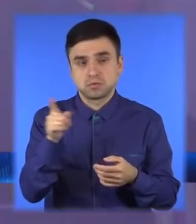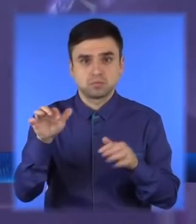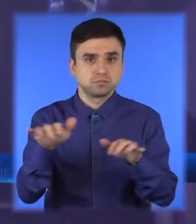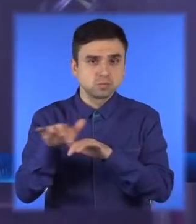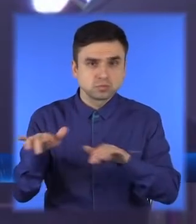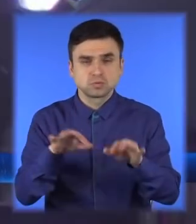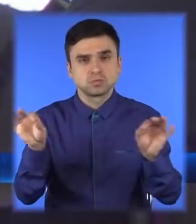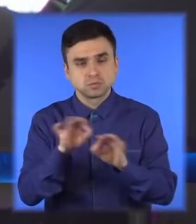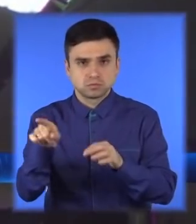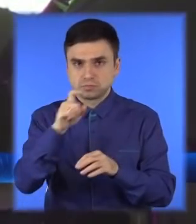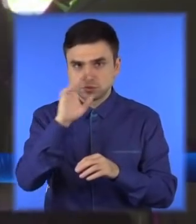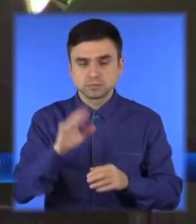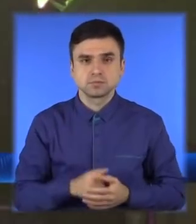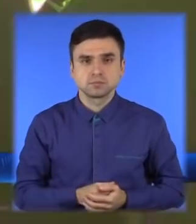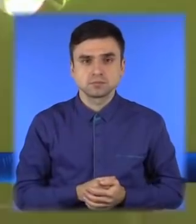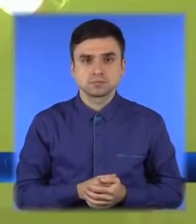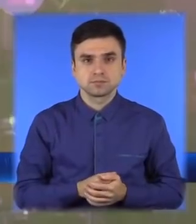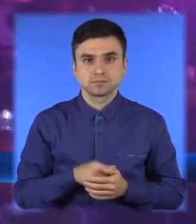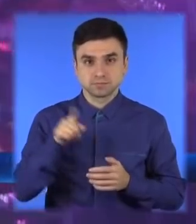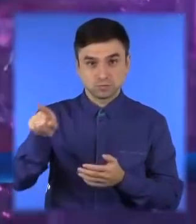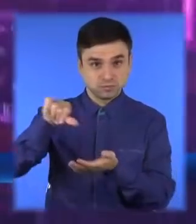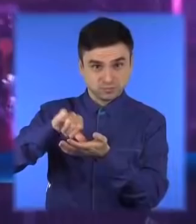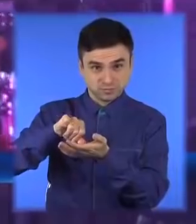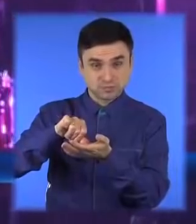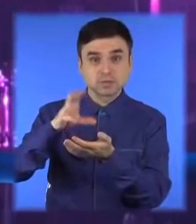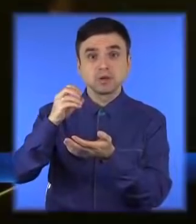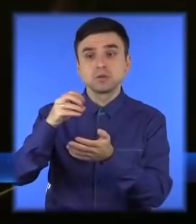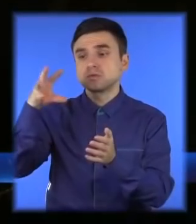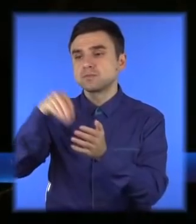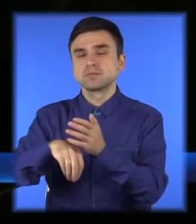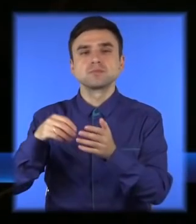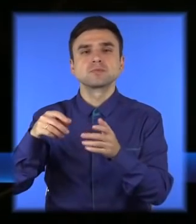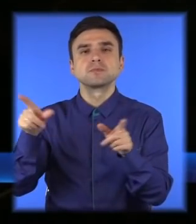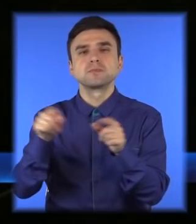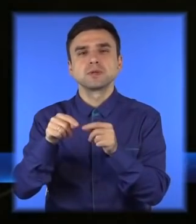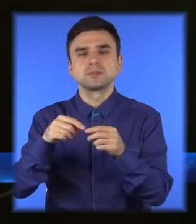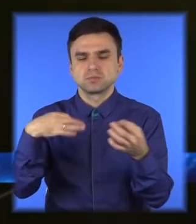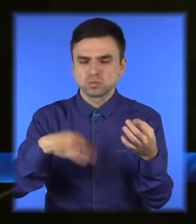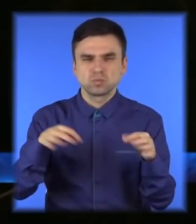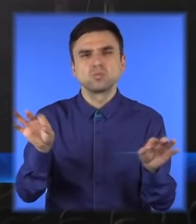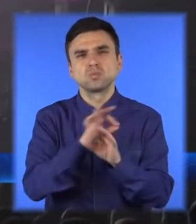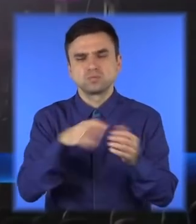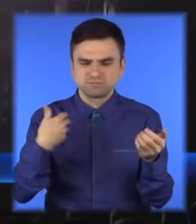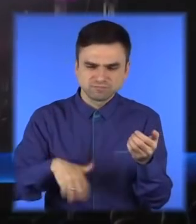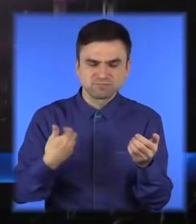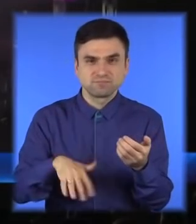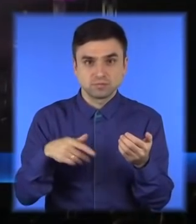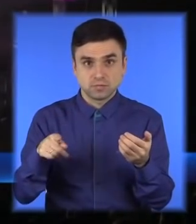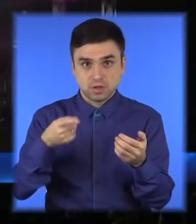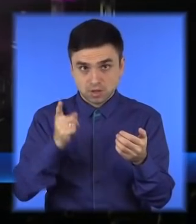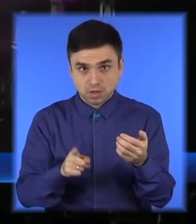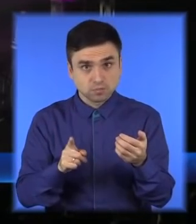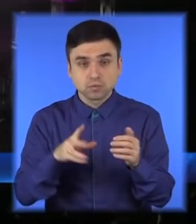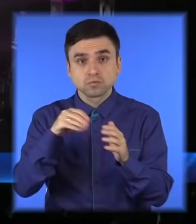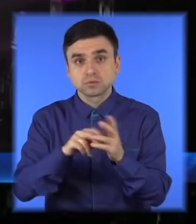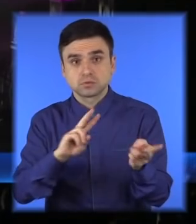пісні та нові музиканти, які не тільки грають та співають, а ще й танцюють. У Кривому Розі піанобой представив нове експериментальне шоу